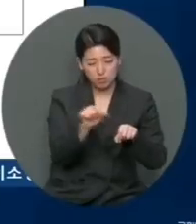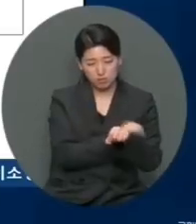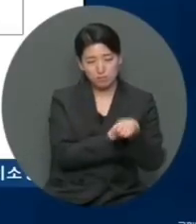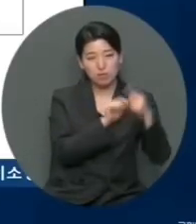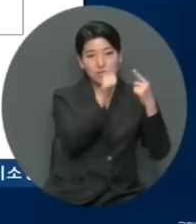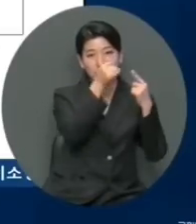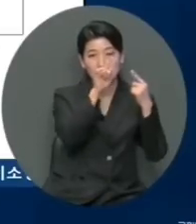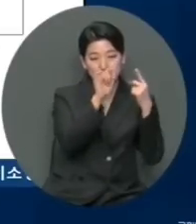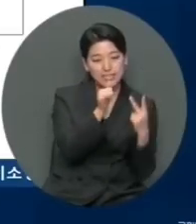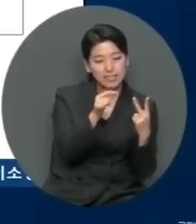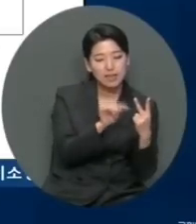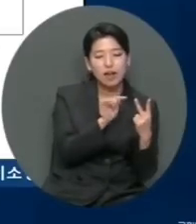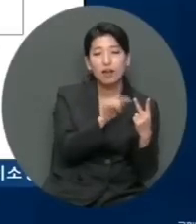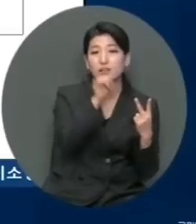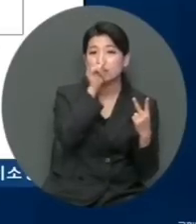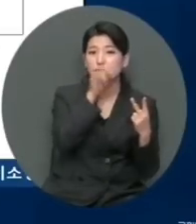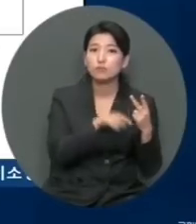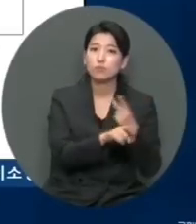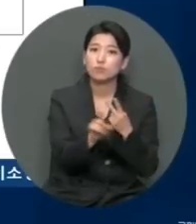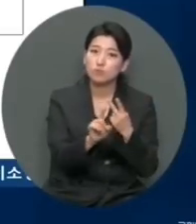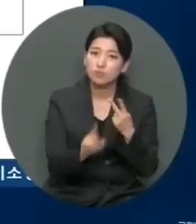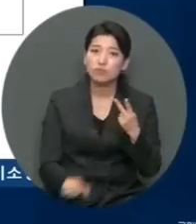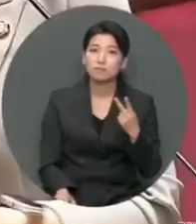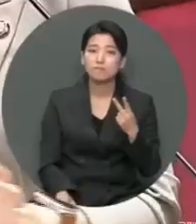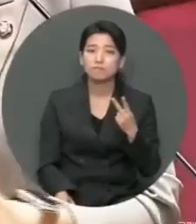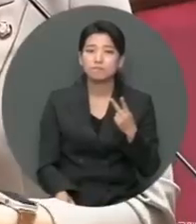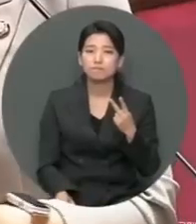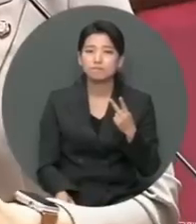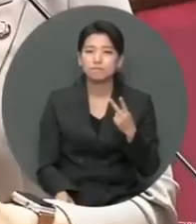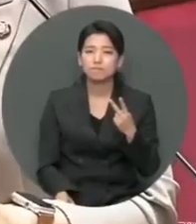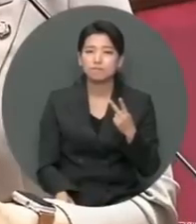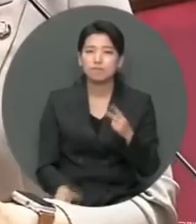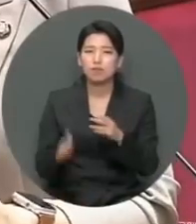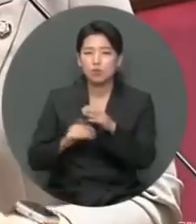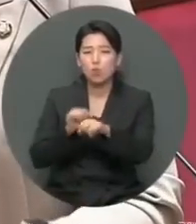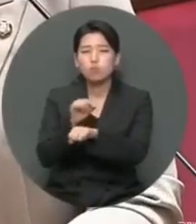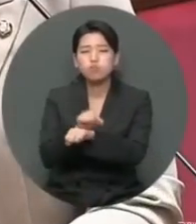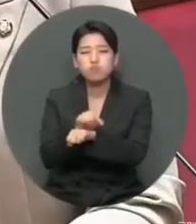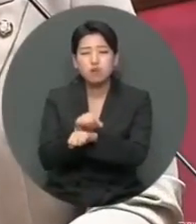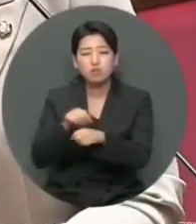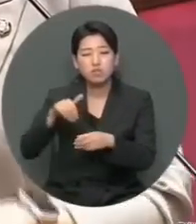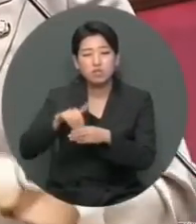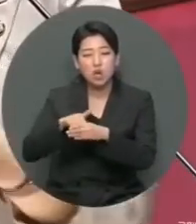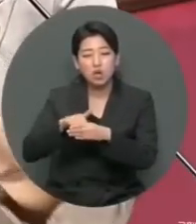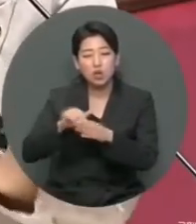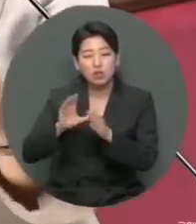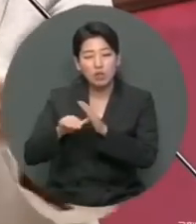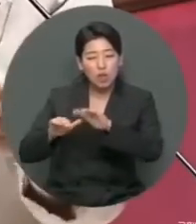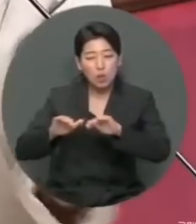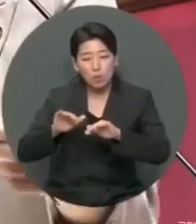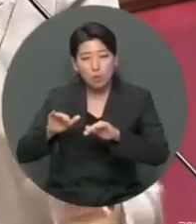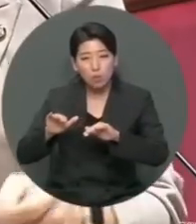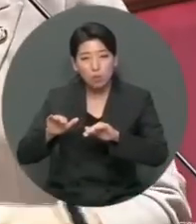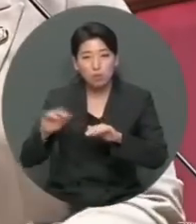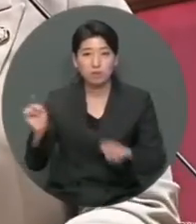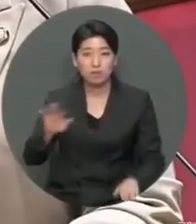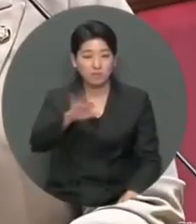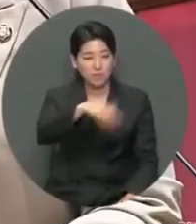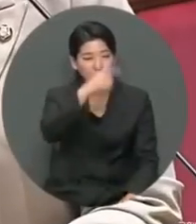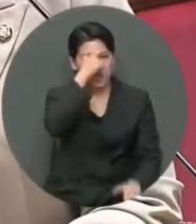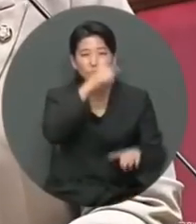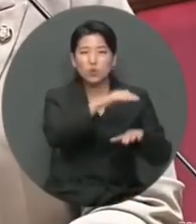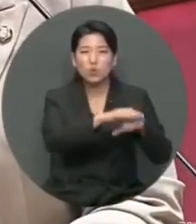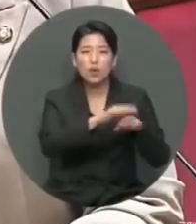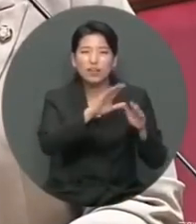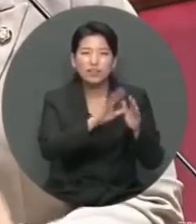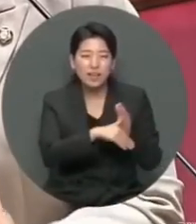둔 이유는 이게 공무원들이 움직이는 거는 선거 때 어디 교회 가서 명함 돌리고 이러다가